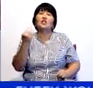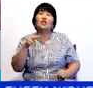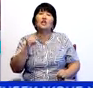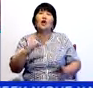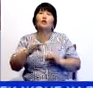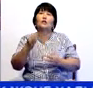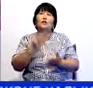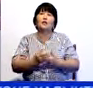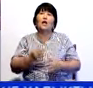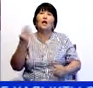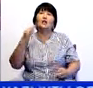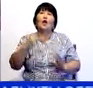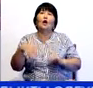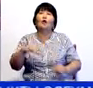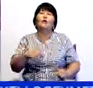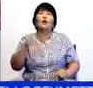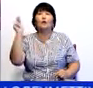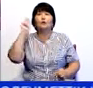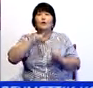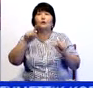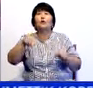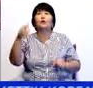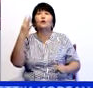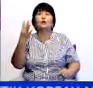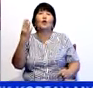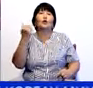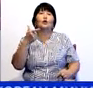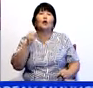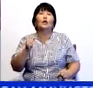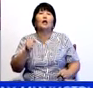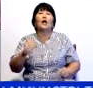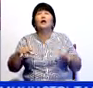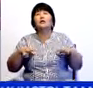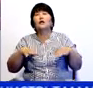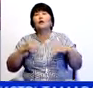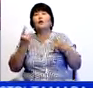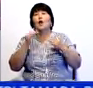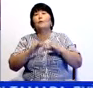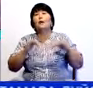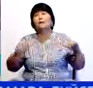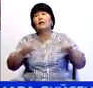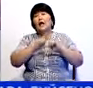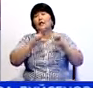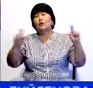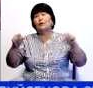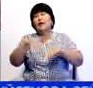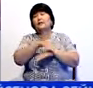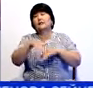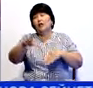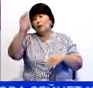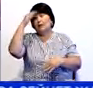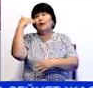кездеседі. Шиелі ауданы бойынша білім бөлімінің нөмір 4 шұғыла санаториялық бөбекжай бақшасы ғимаратының сыртындағы мемлекеттік